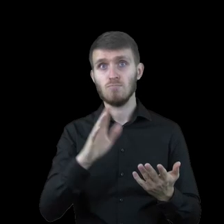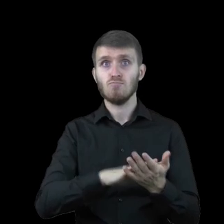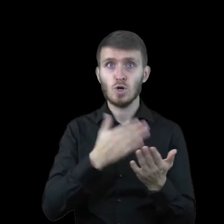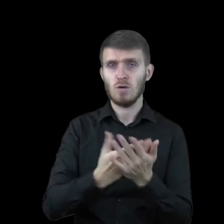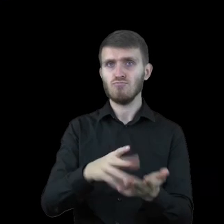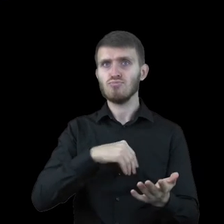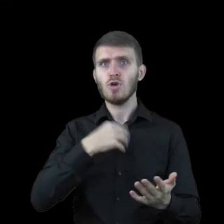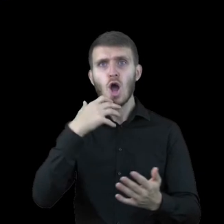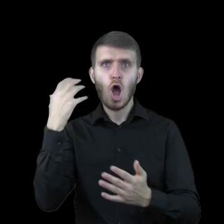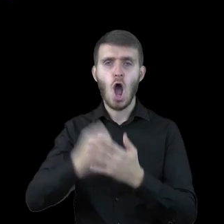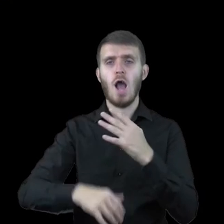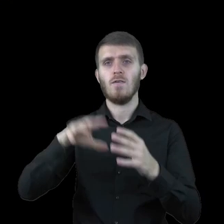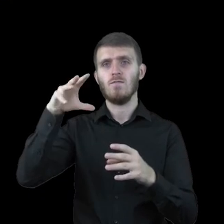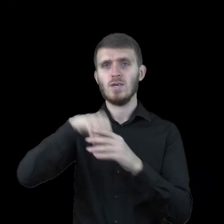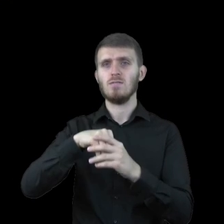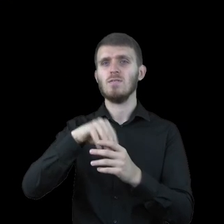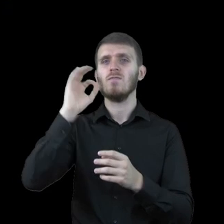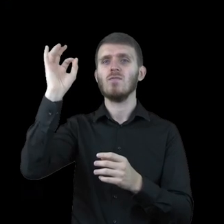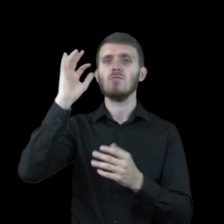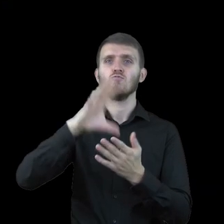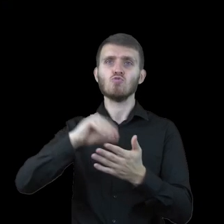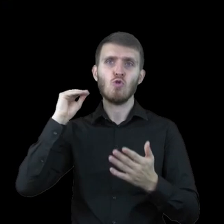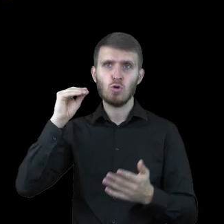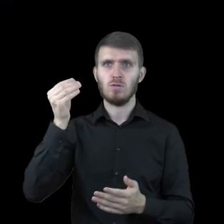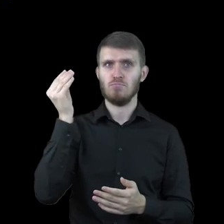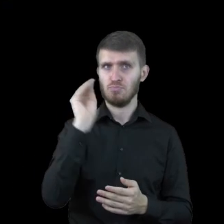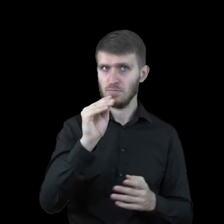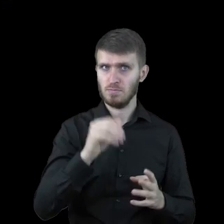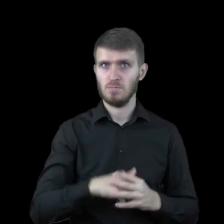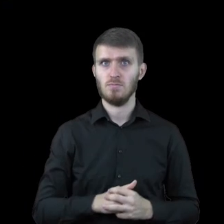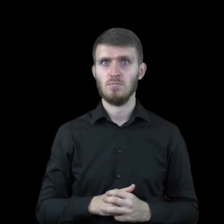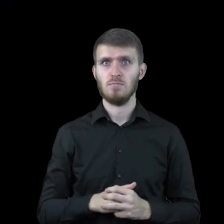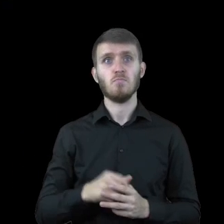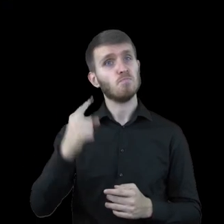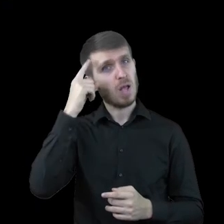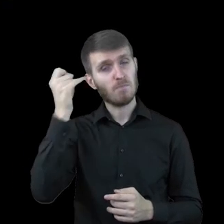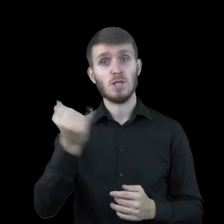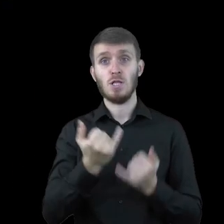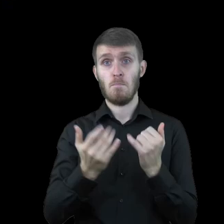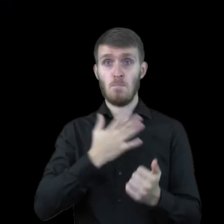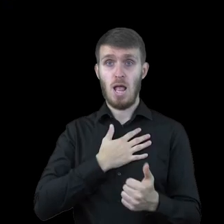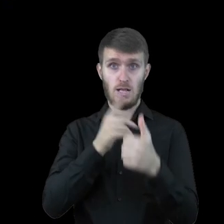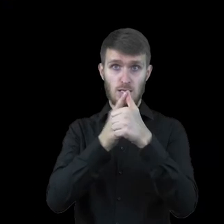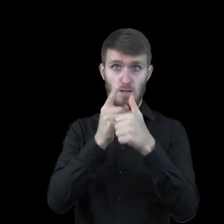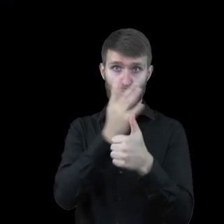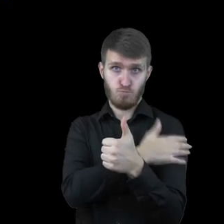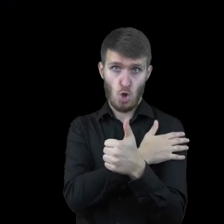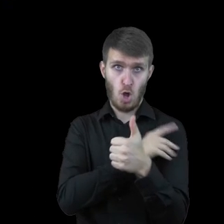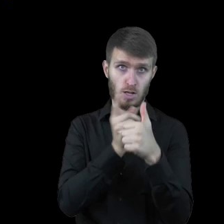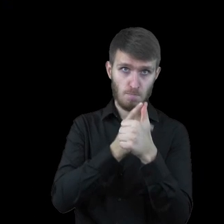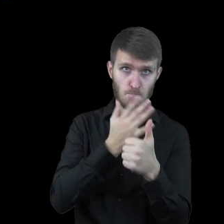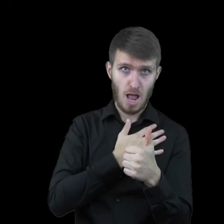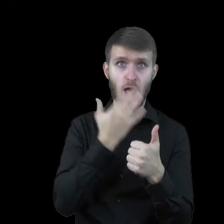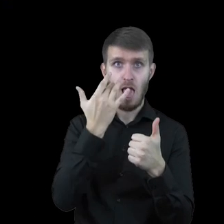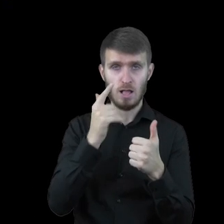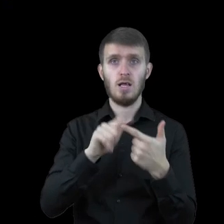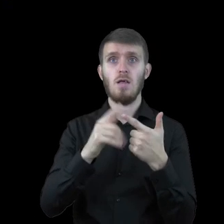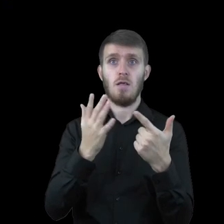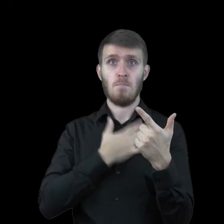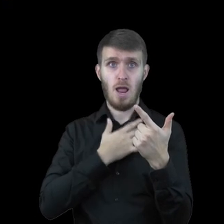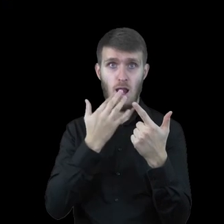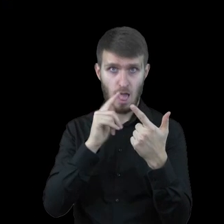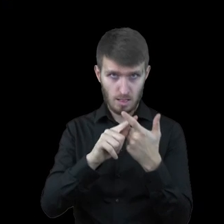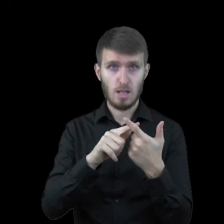kolejny problem za pomocą twierdzenia Pitagorasa, czyli musimy pamiętać, że jeśli mamy podane długości dwóch boków, to z twierdzenia Pitagorasa